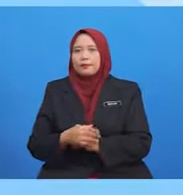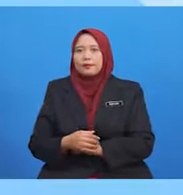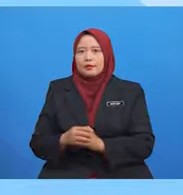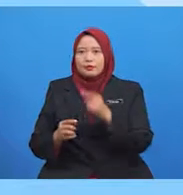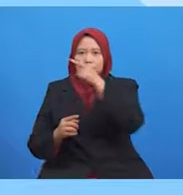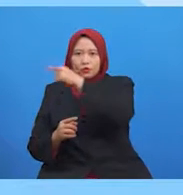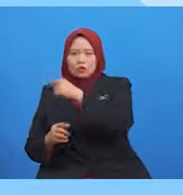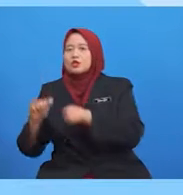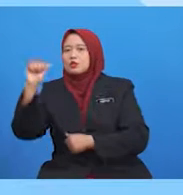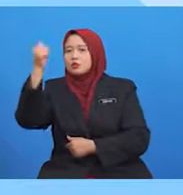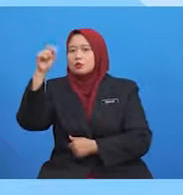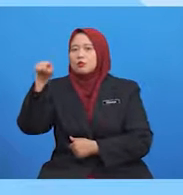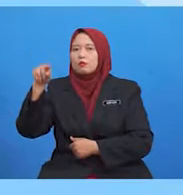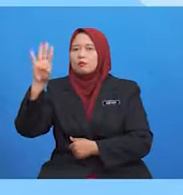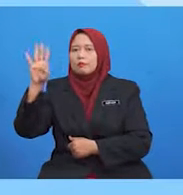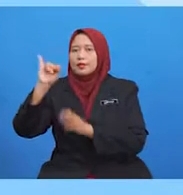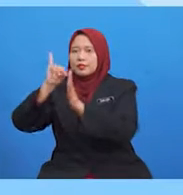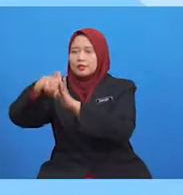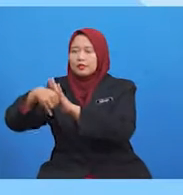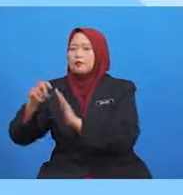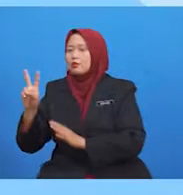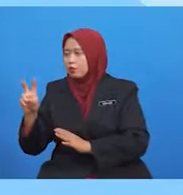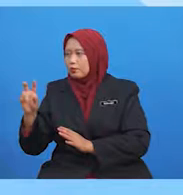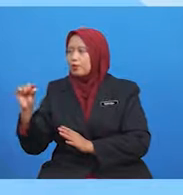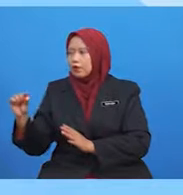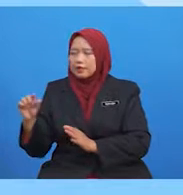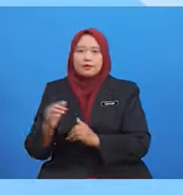10.4 jam, 20 gram.